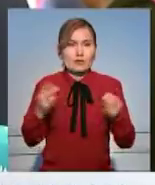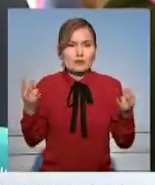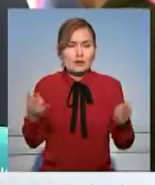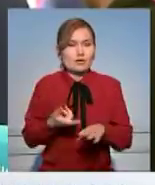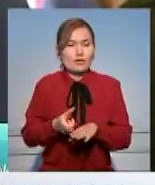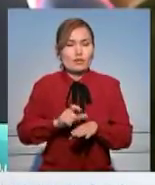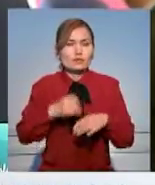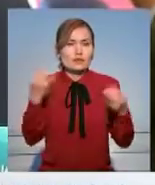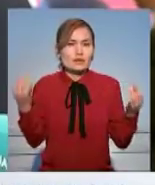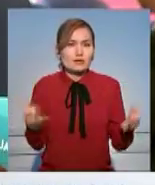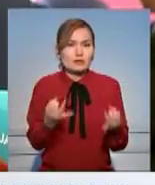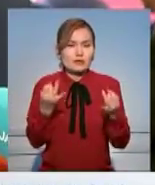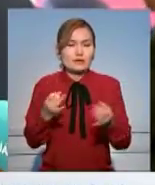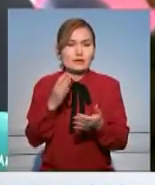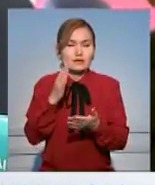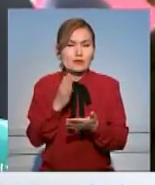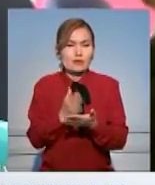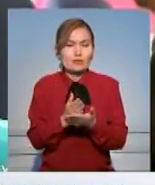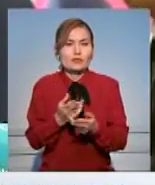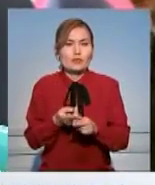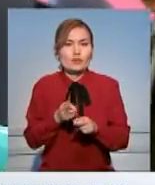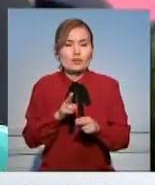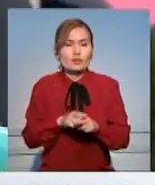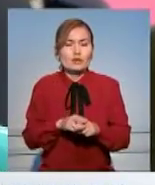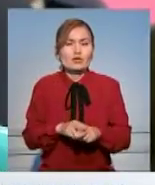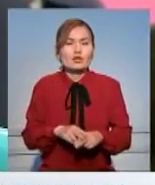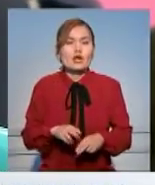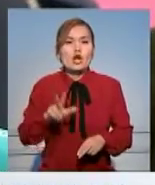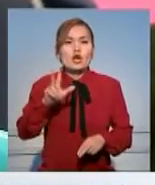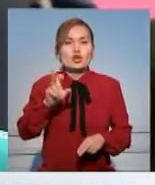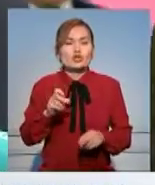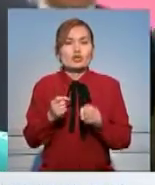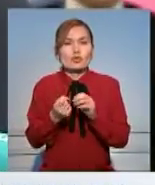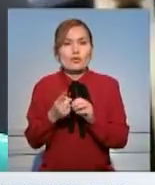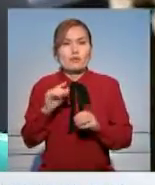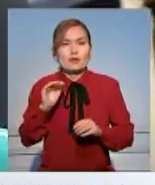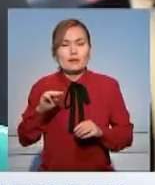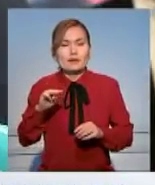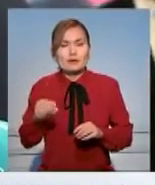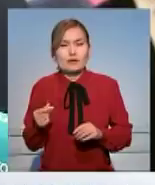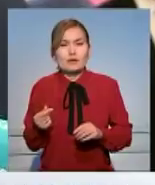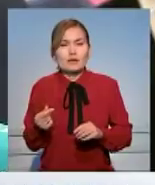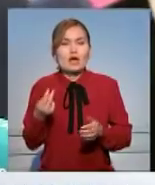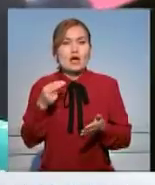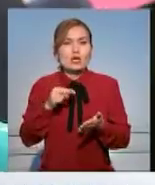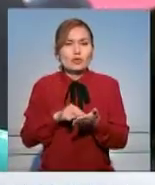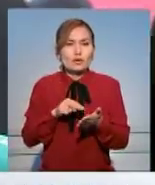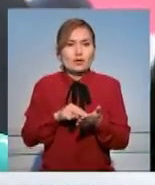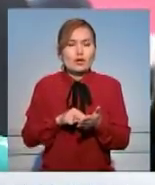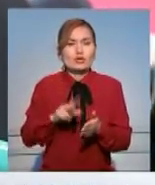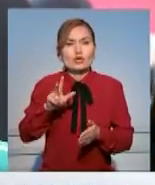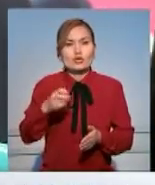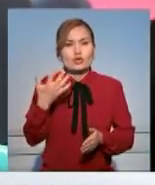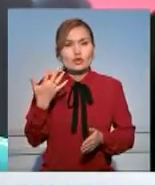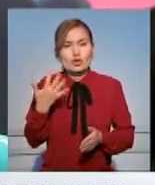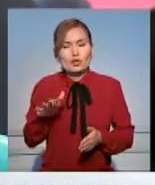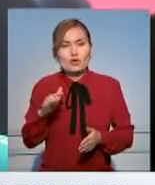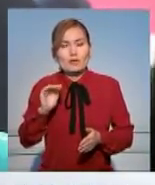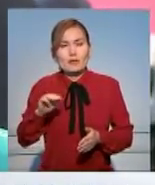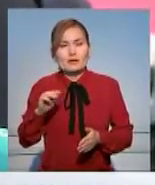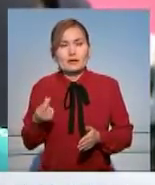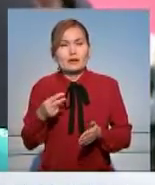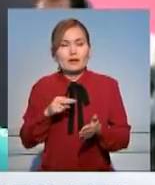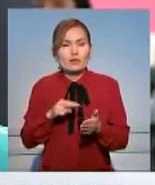жоқ. Өйткені олар бір жарым жаста 311 мың теңге, бір жарым жасқа дейін 350 мың теңге, екі жарым жасқа дейін